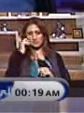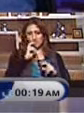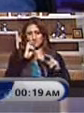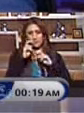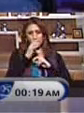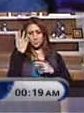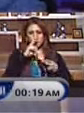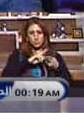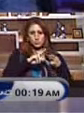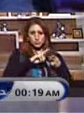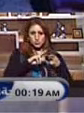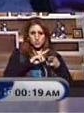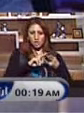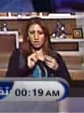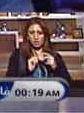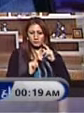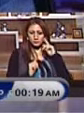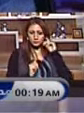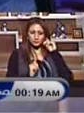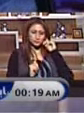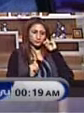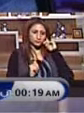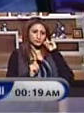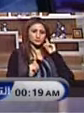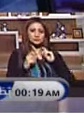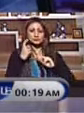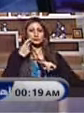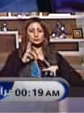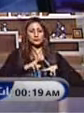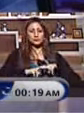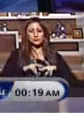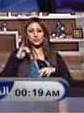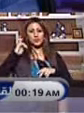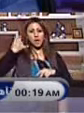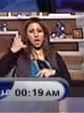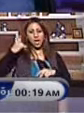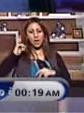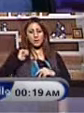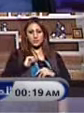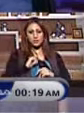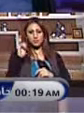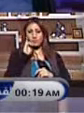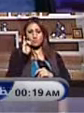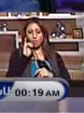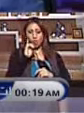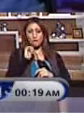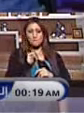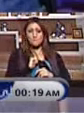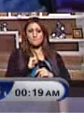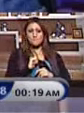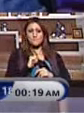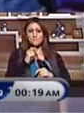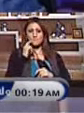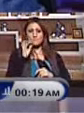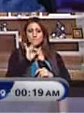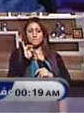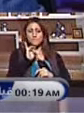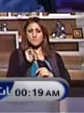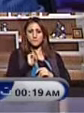صلح الحديبيه كان العربي لما يهتم بالحوار يمسك لحيه